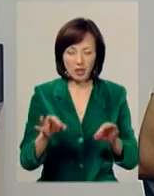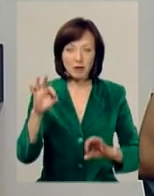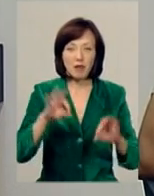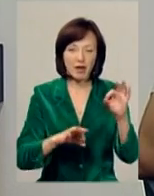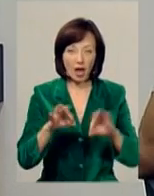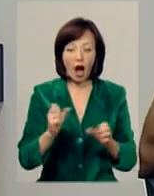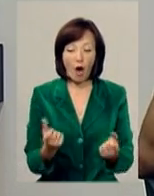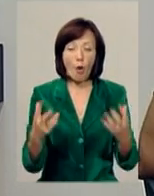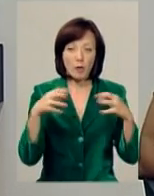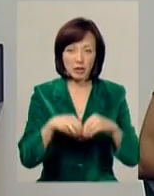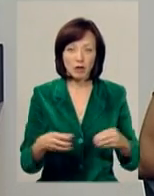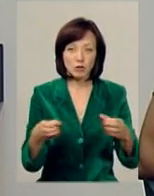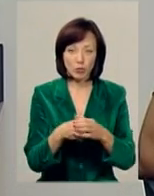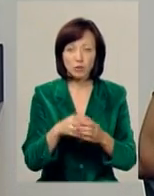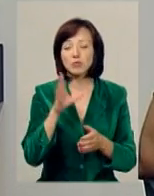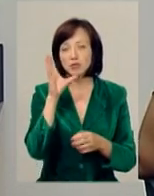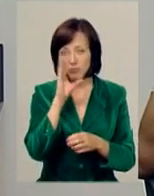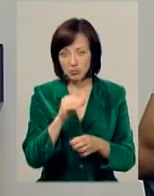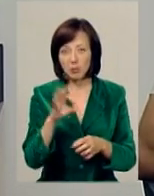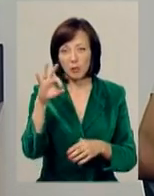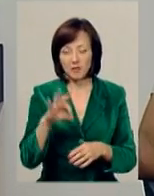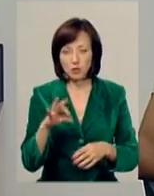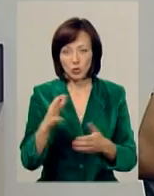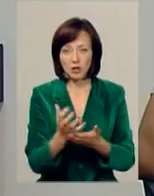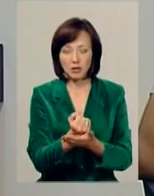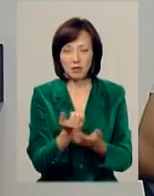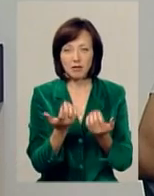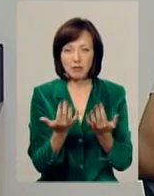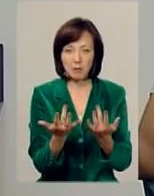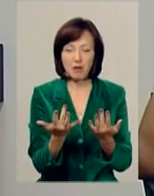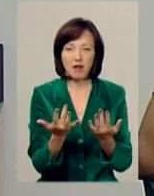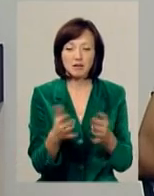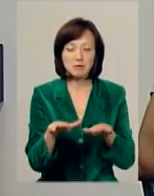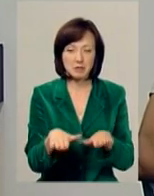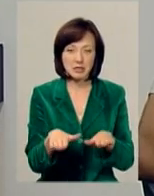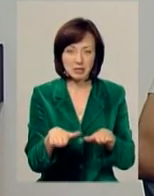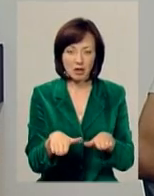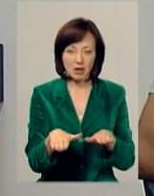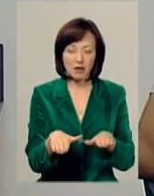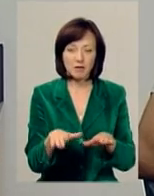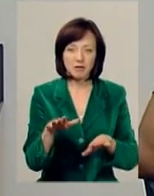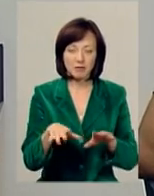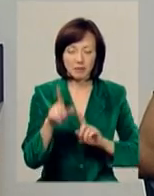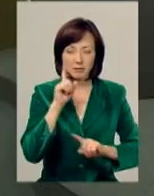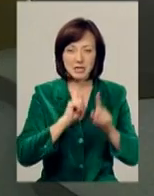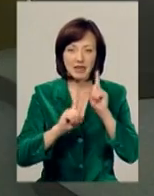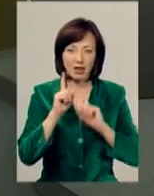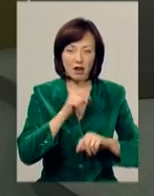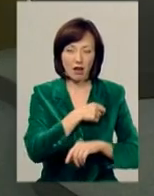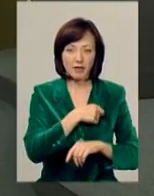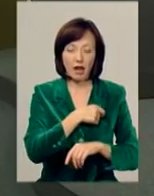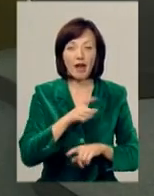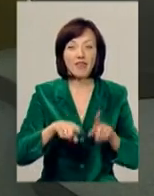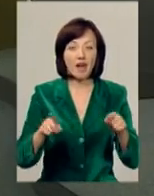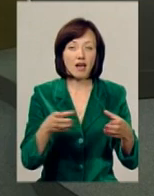об'єднаються в блок вони пройдуть прохідний бар'єр і отримають місця в місцевих радах до того ж